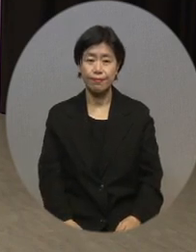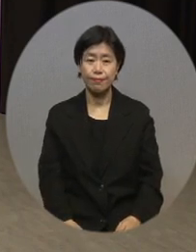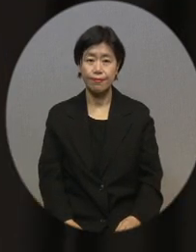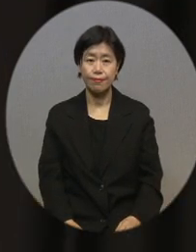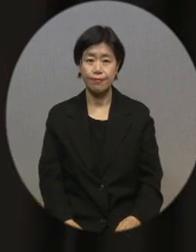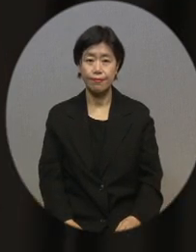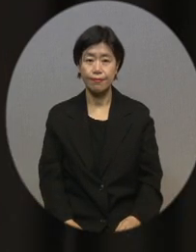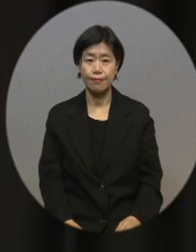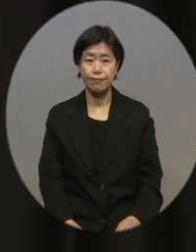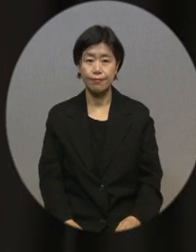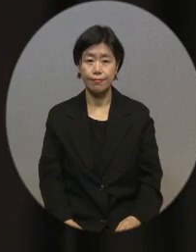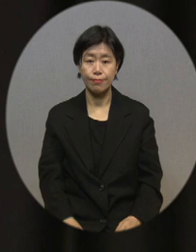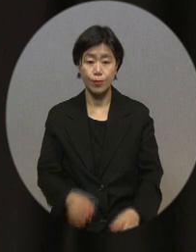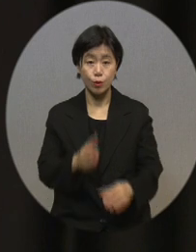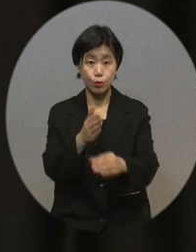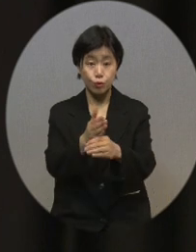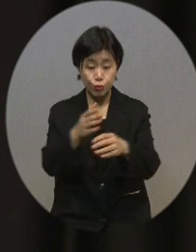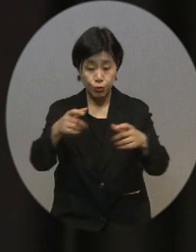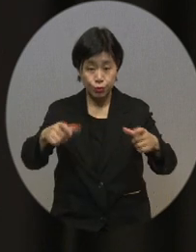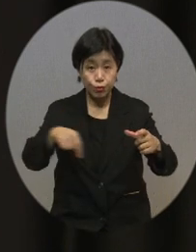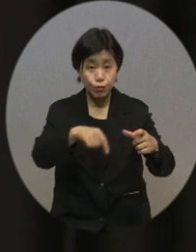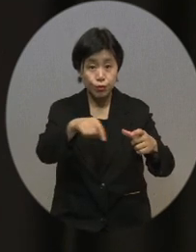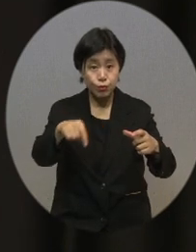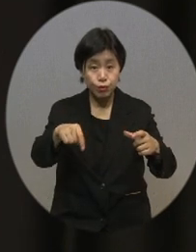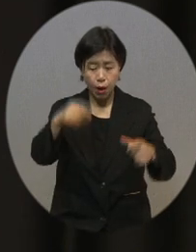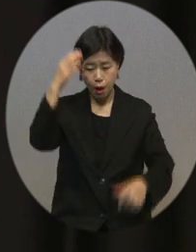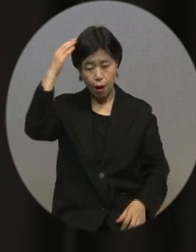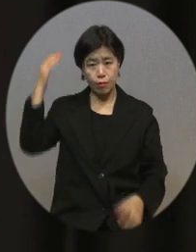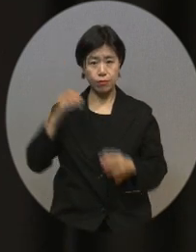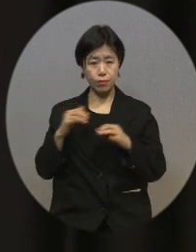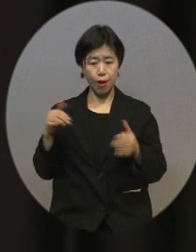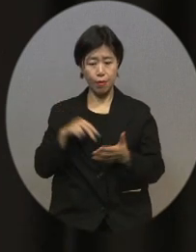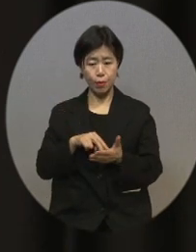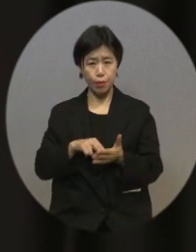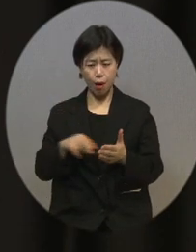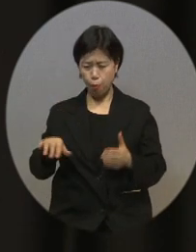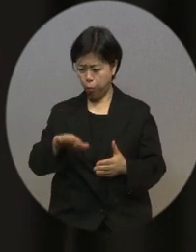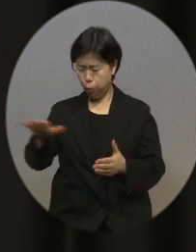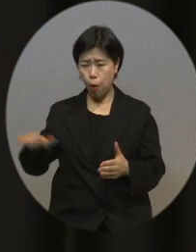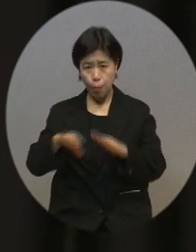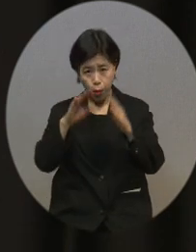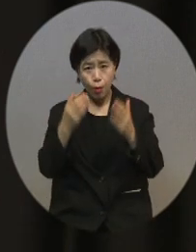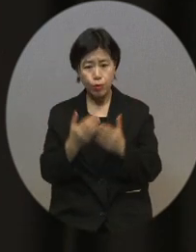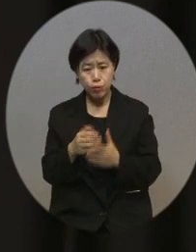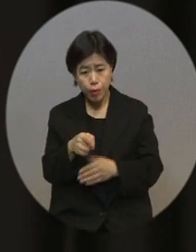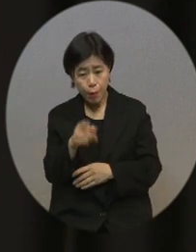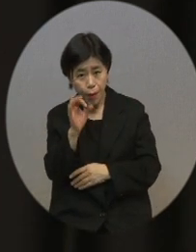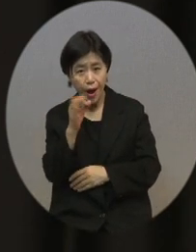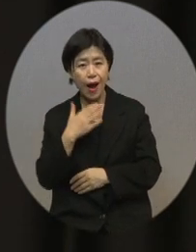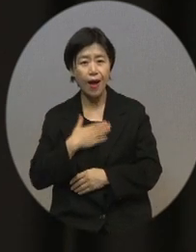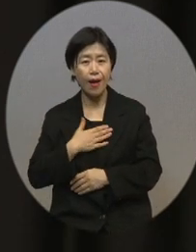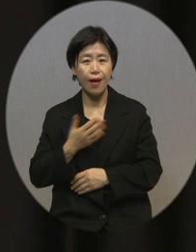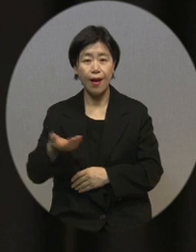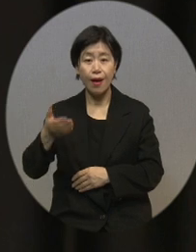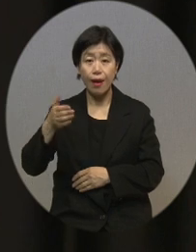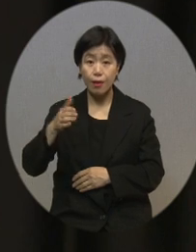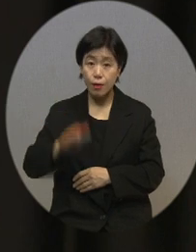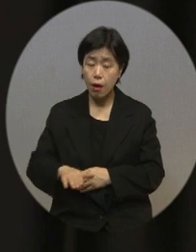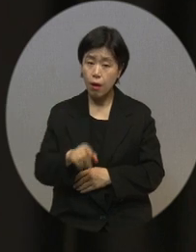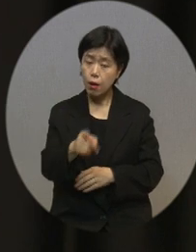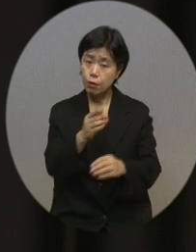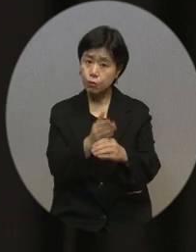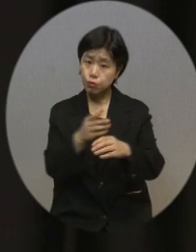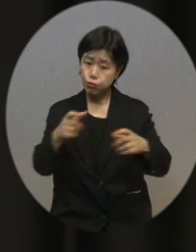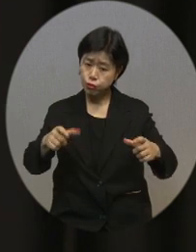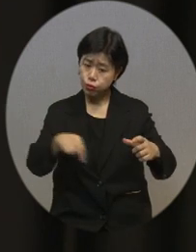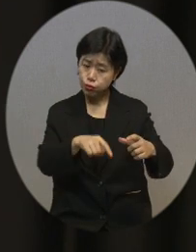예. 중구는 대한민국 국민이면 모르는 사람이 없거든요. 예. 그런데도 불구하고 중구가 발전하는 거